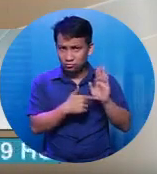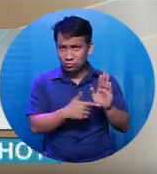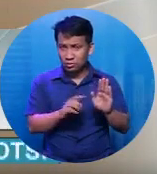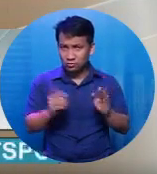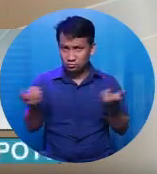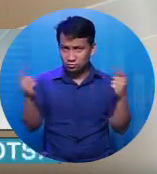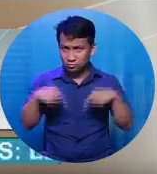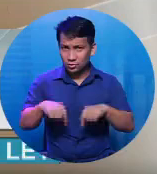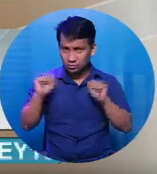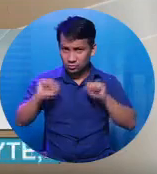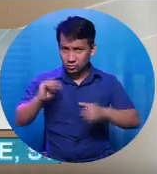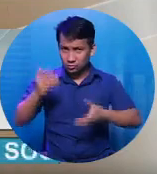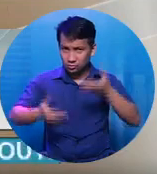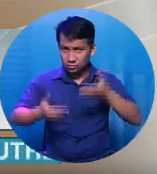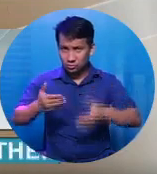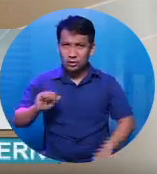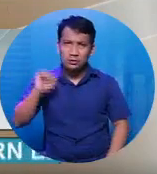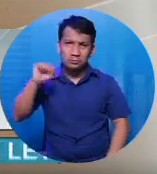yun sa korte?